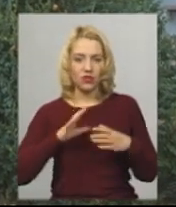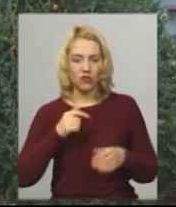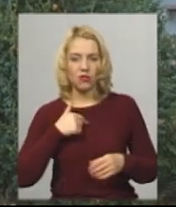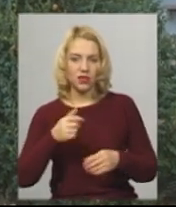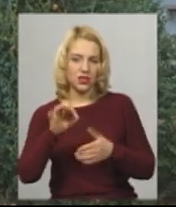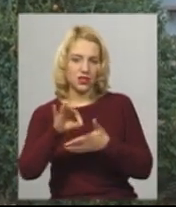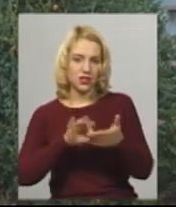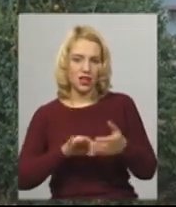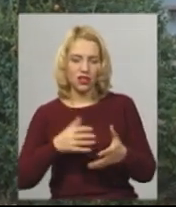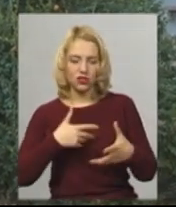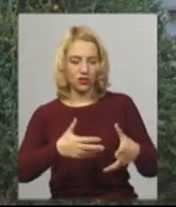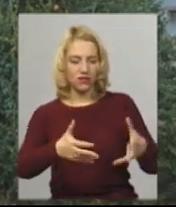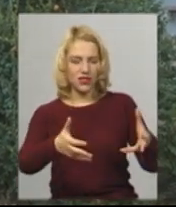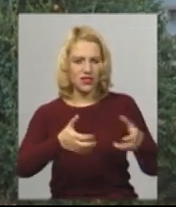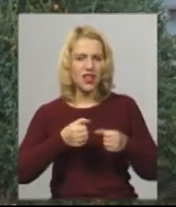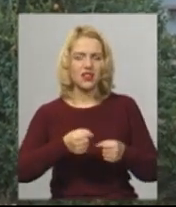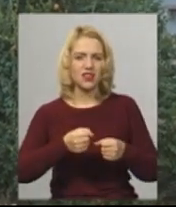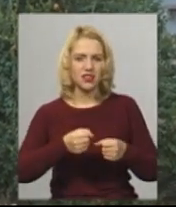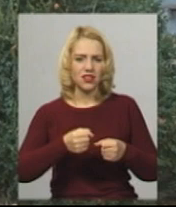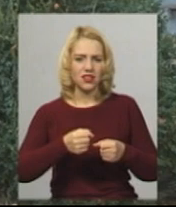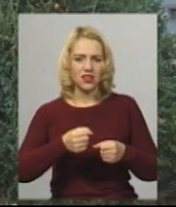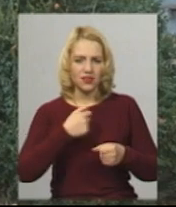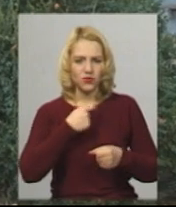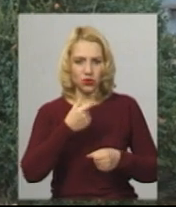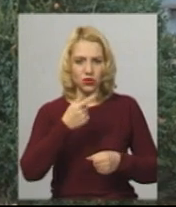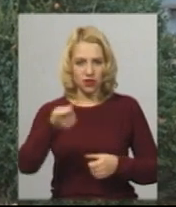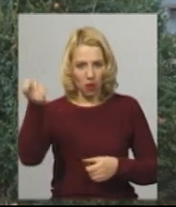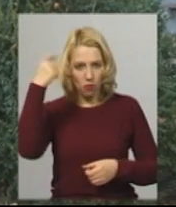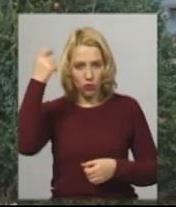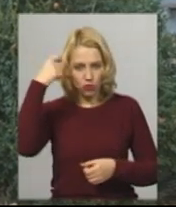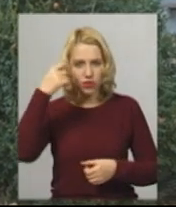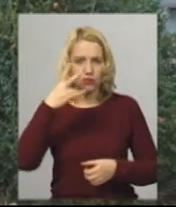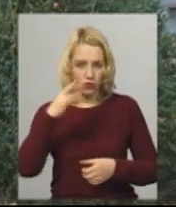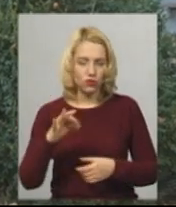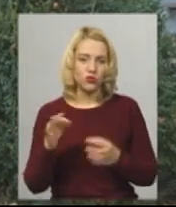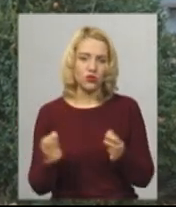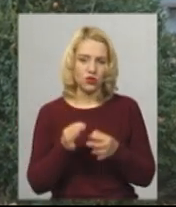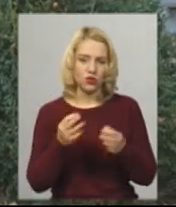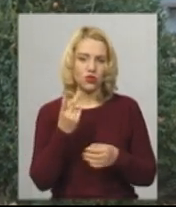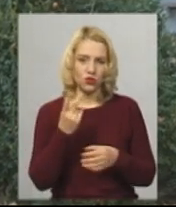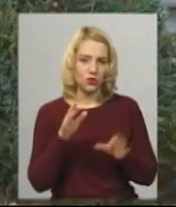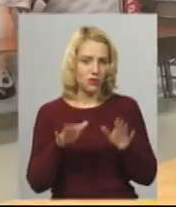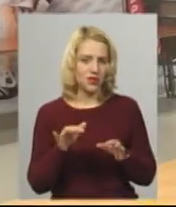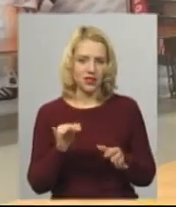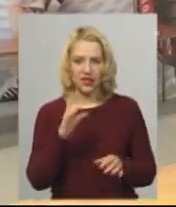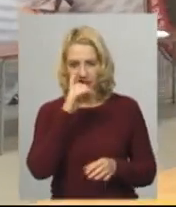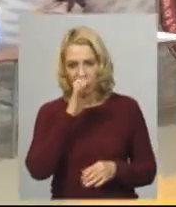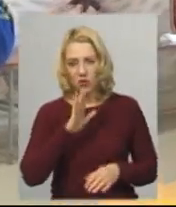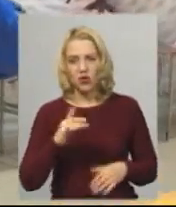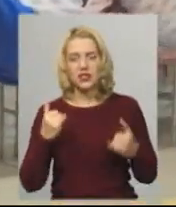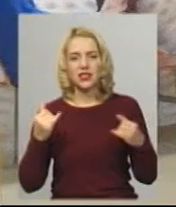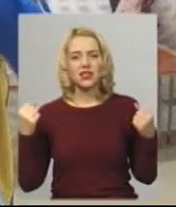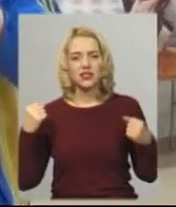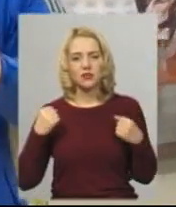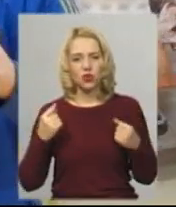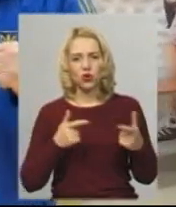так взяли, я такий трошки... Получив, все ж таки, друге місце теж непогано. Зараз спортсмени